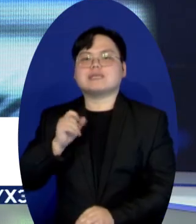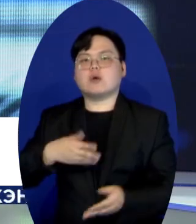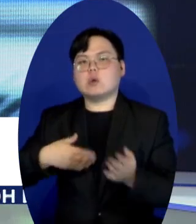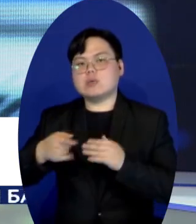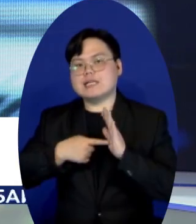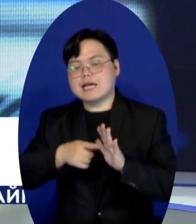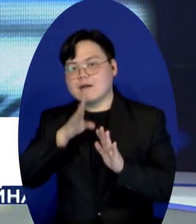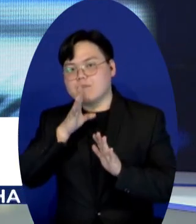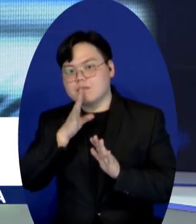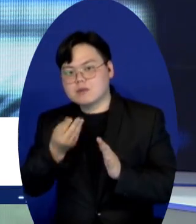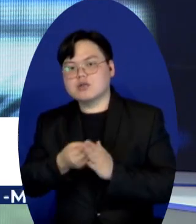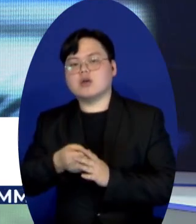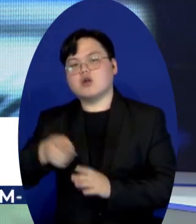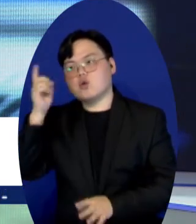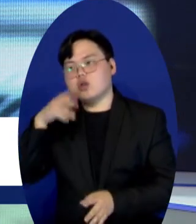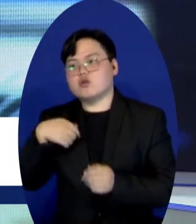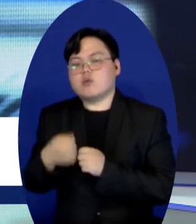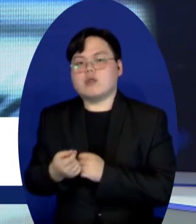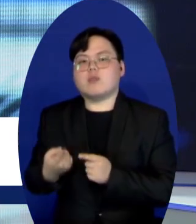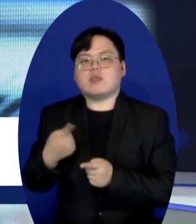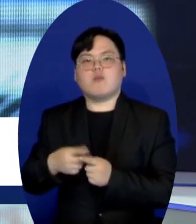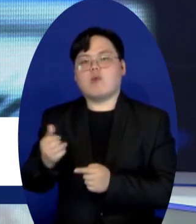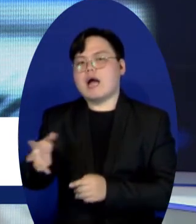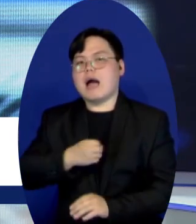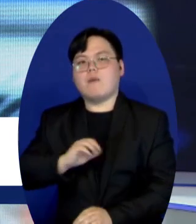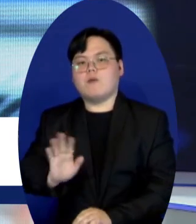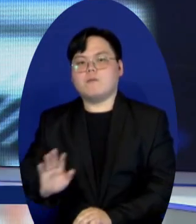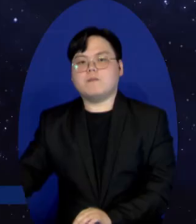оролцох ногоочдоос түрээсийн төлбөр нэмэлт хураамж авахгүй юм байна.